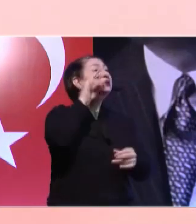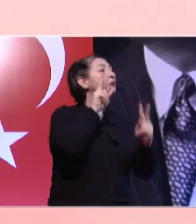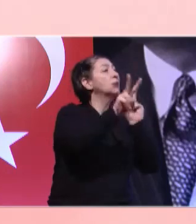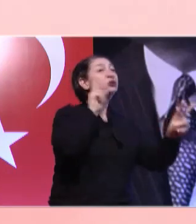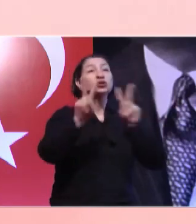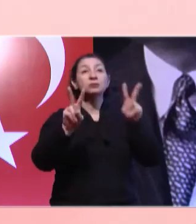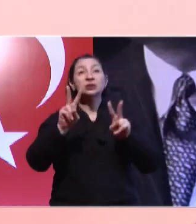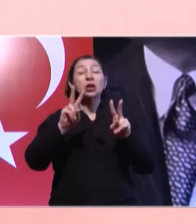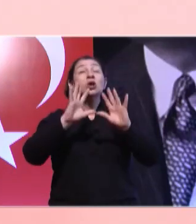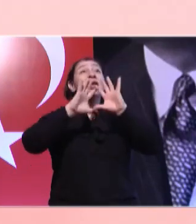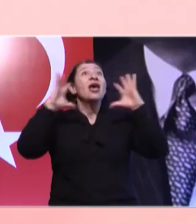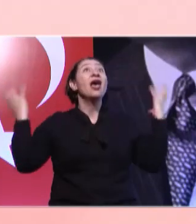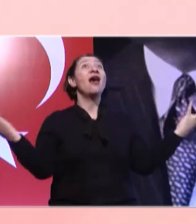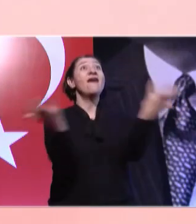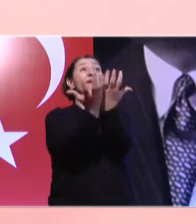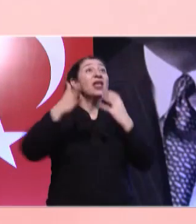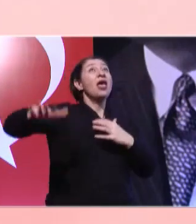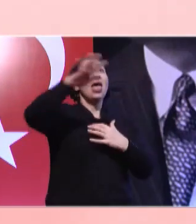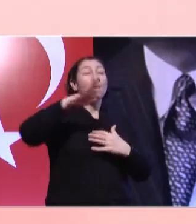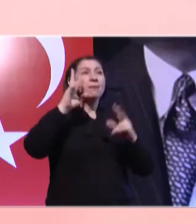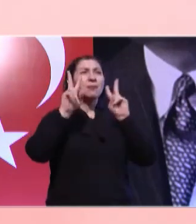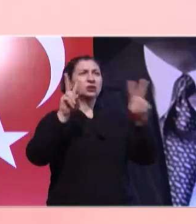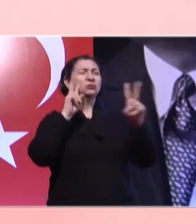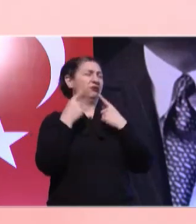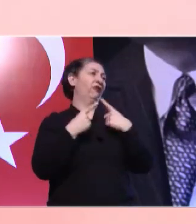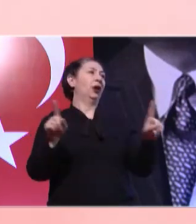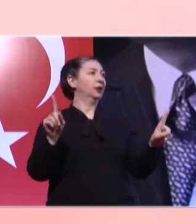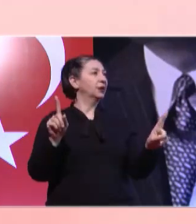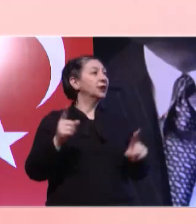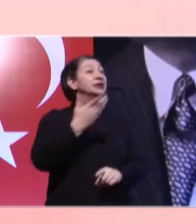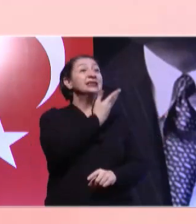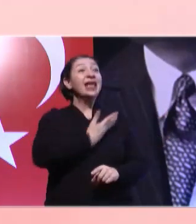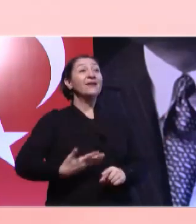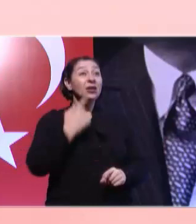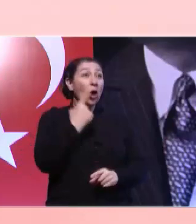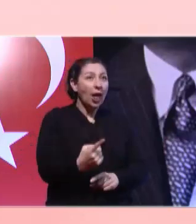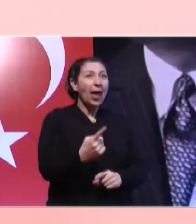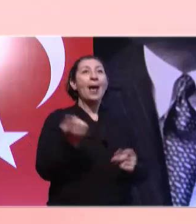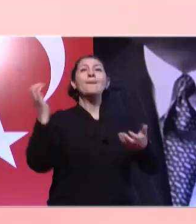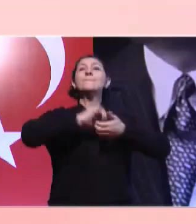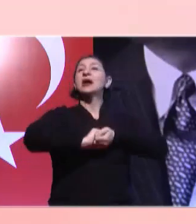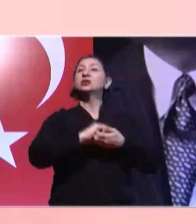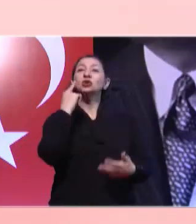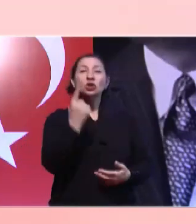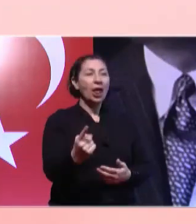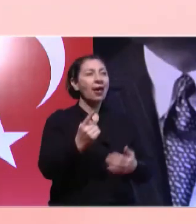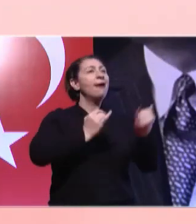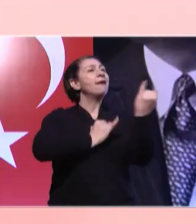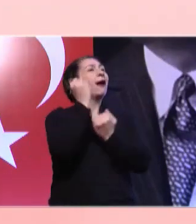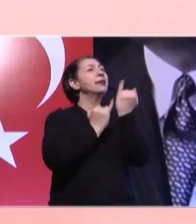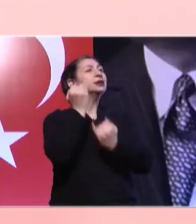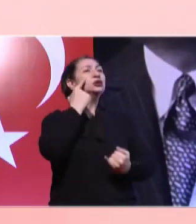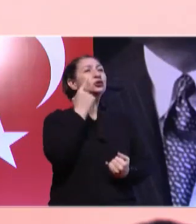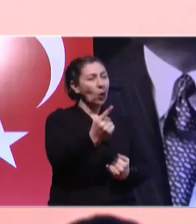bakışımız, kainata bakışımız farklıdır. Sevgi üzerine, barış üzerine, kardeşlik